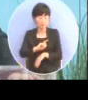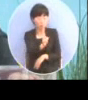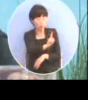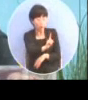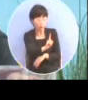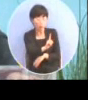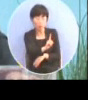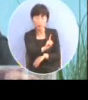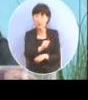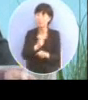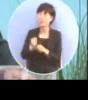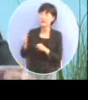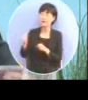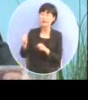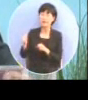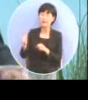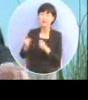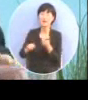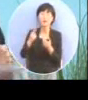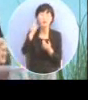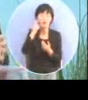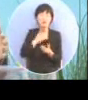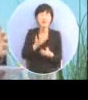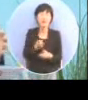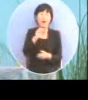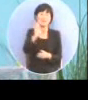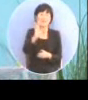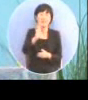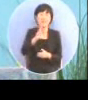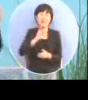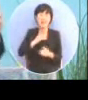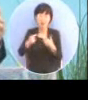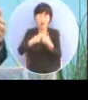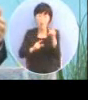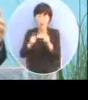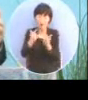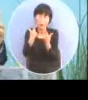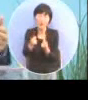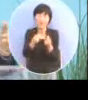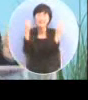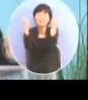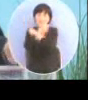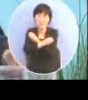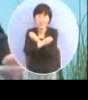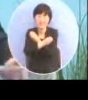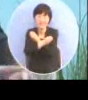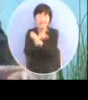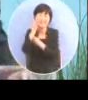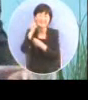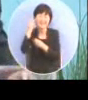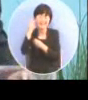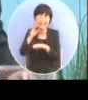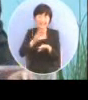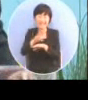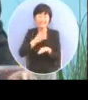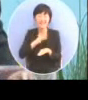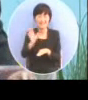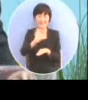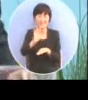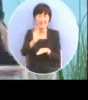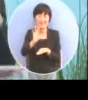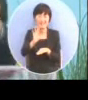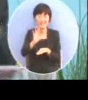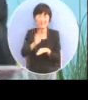ông kia ông đang làm gì vậy? 남의 차라, 내가 또 차가 그래. Oh, vậy thì tôi bảo chết, không phải xe của mình. Cái loại xe này giống y như xe của mình chứ không